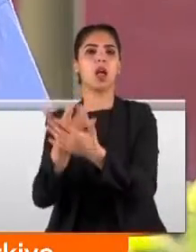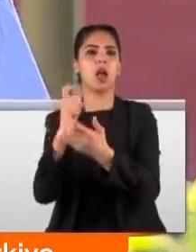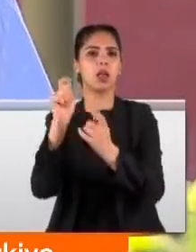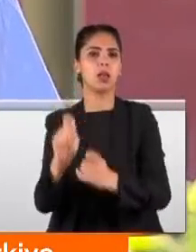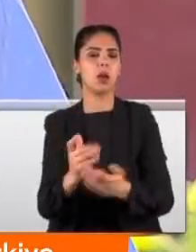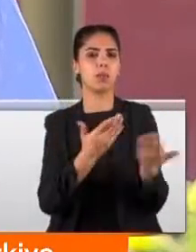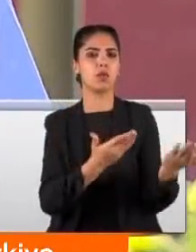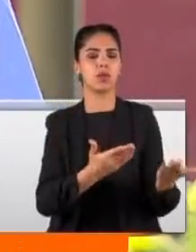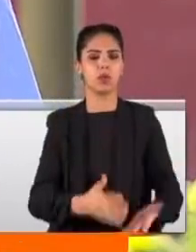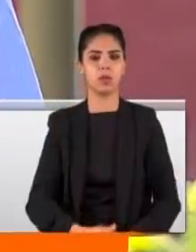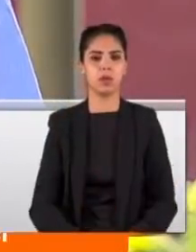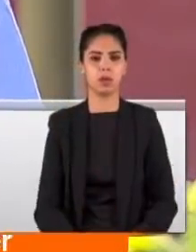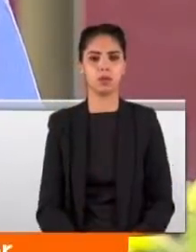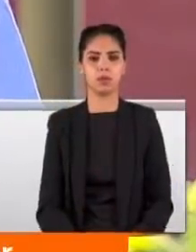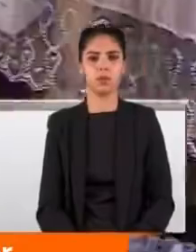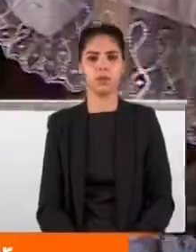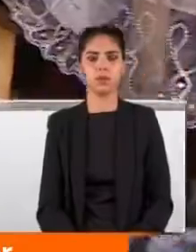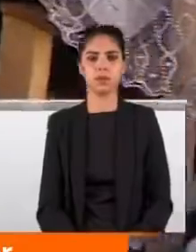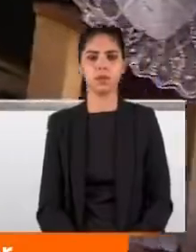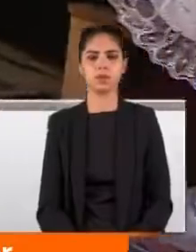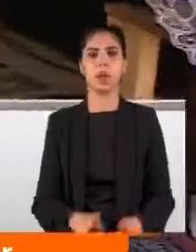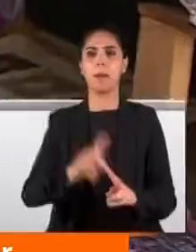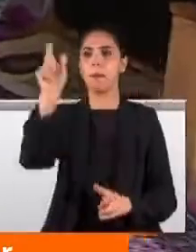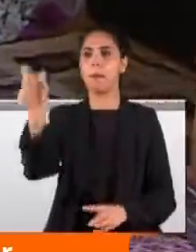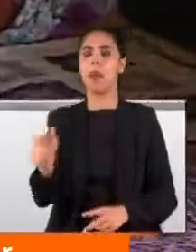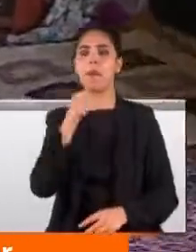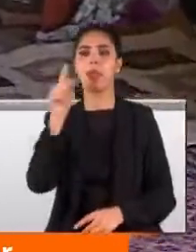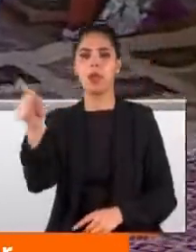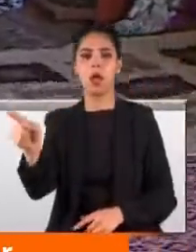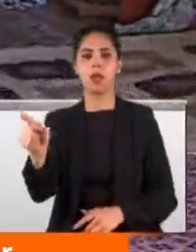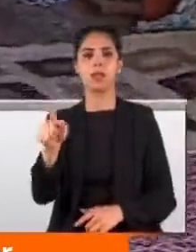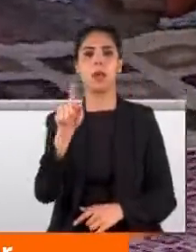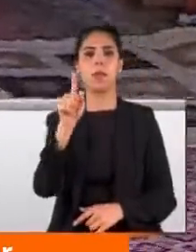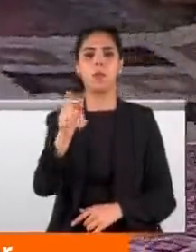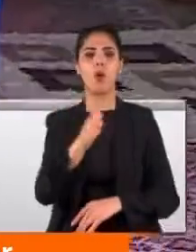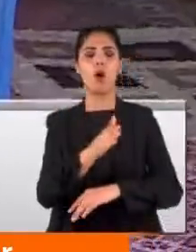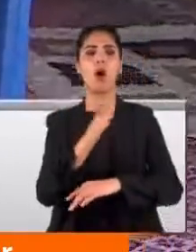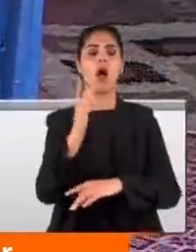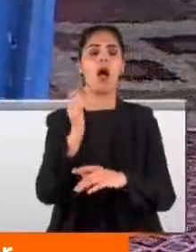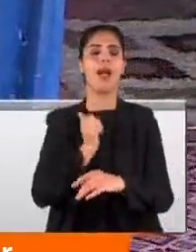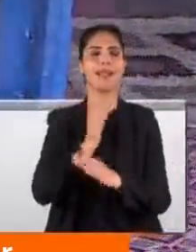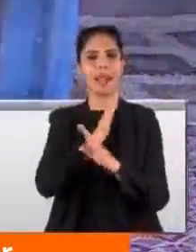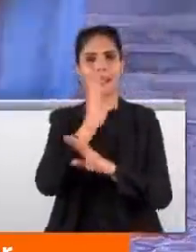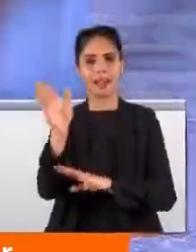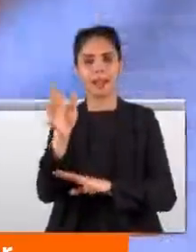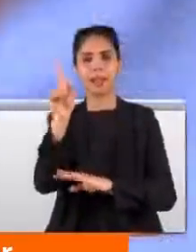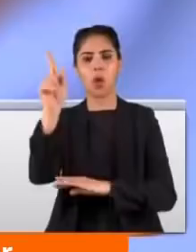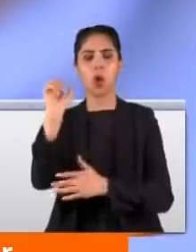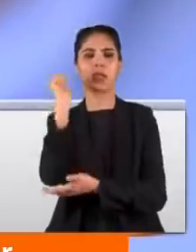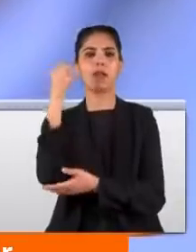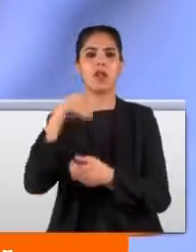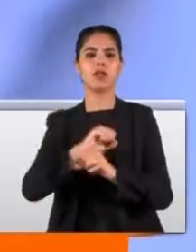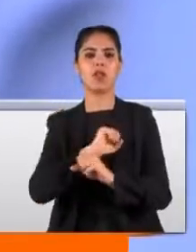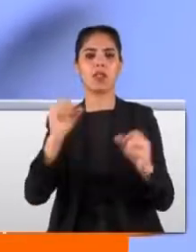çocukları topluyordu. Aynı o şekilde dönmüş benim işler. Mehmet Aslan'ın başına ne geldiyse vatani görevini yerine getirmek için gittiği Sivas'ta